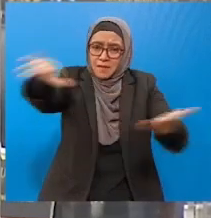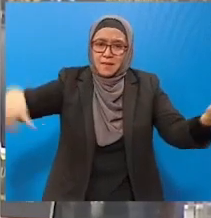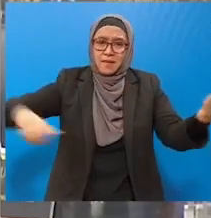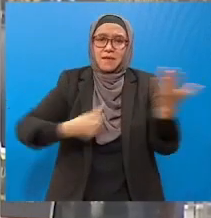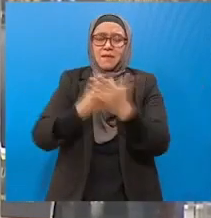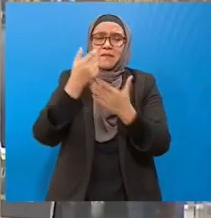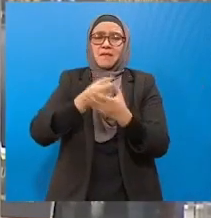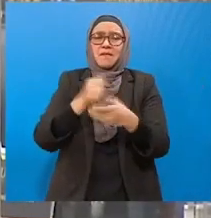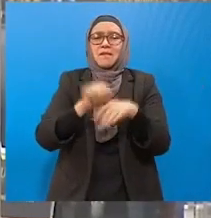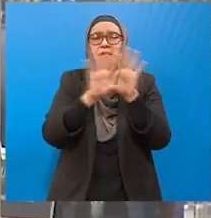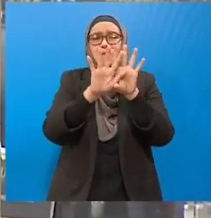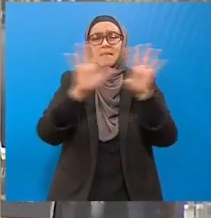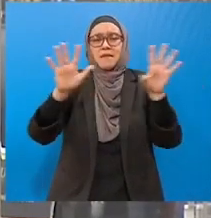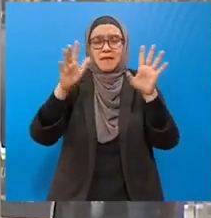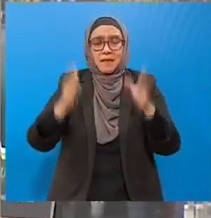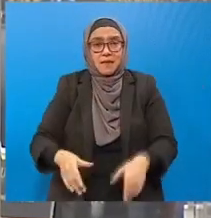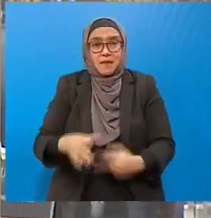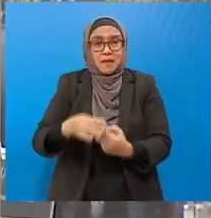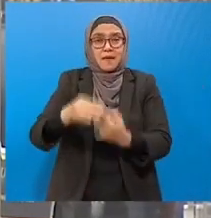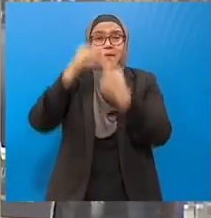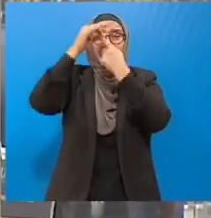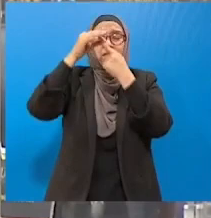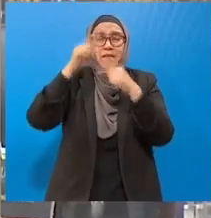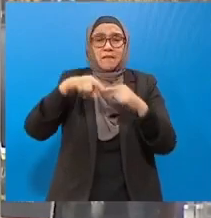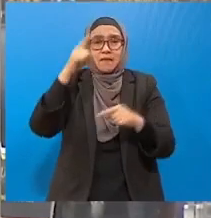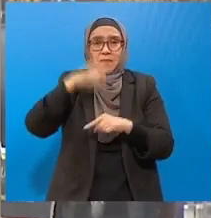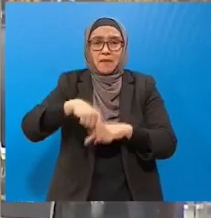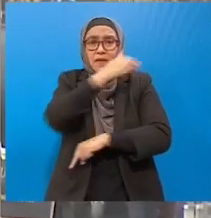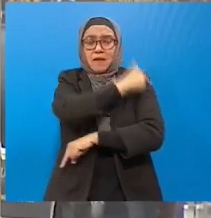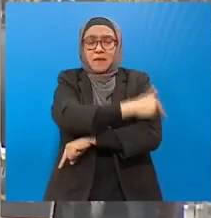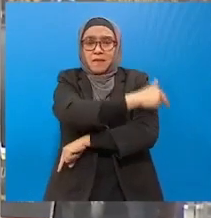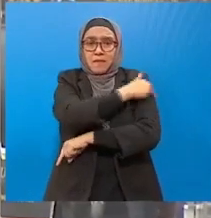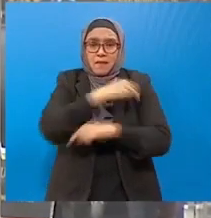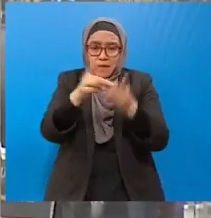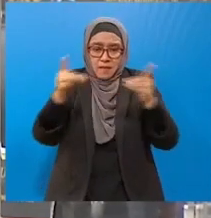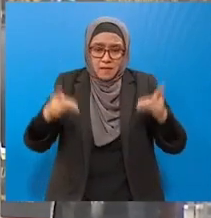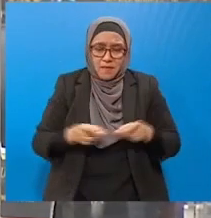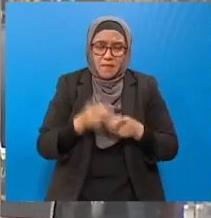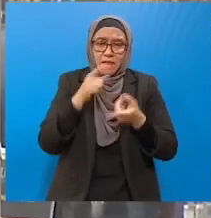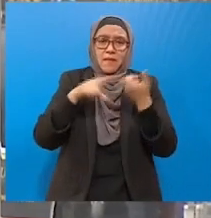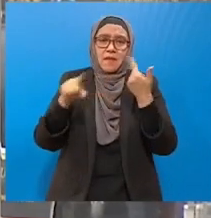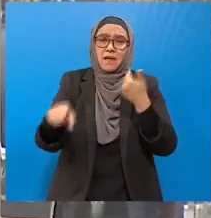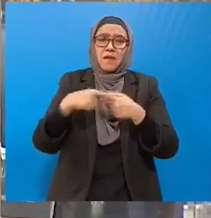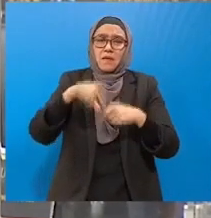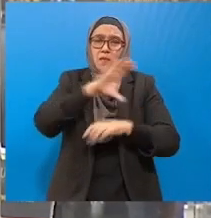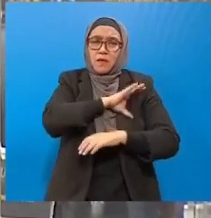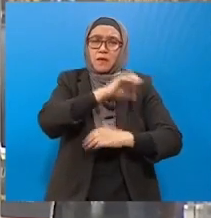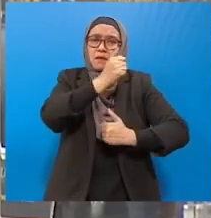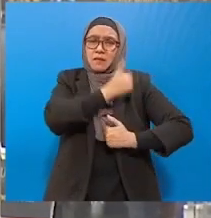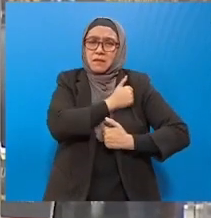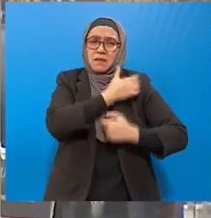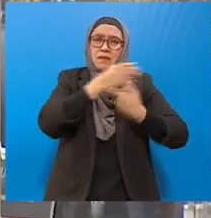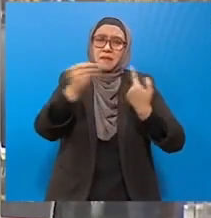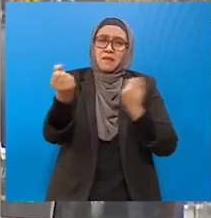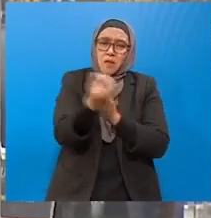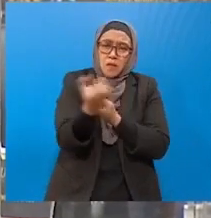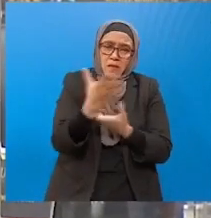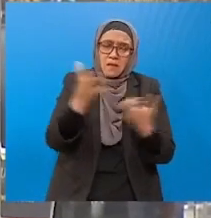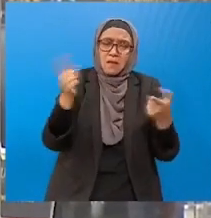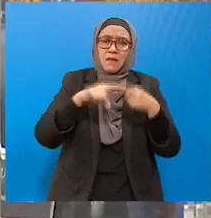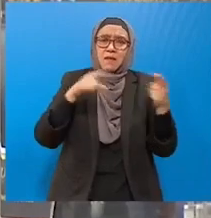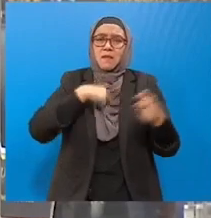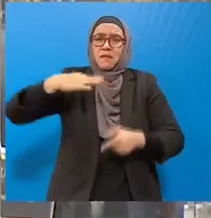terutamanya petugas pejabat kesehatan daerah Hospital santai Petra police senter rela bonbol penghulu sukarelawan kritis